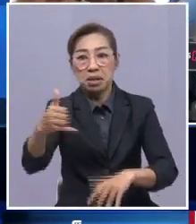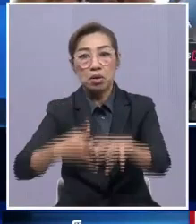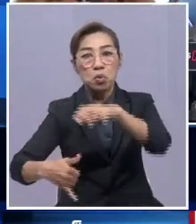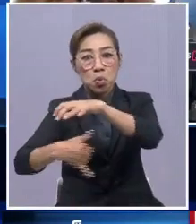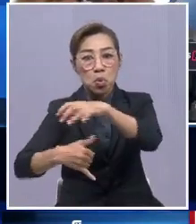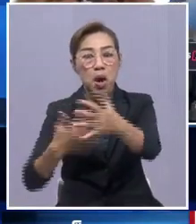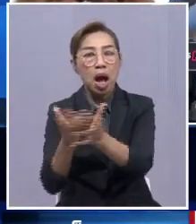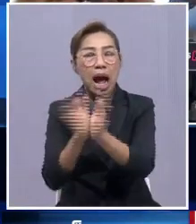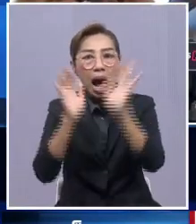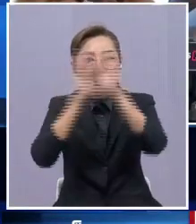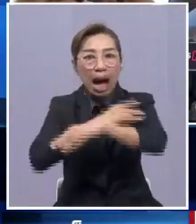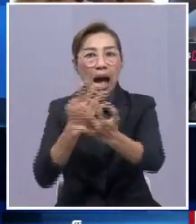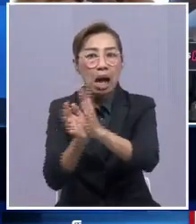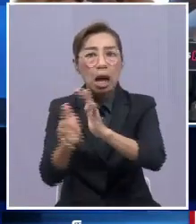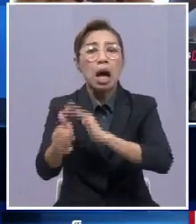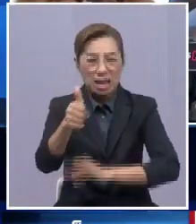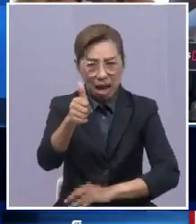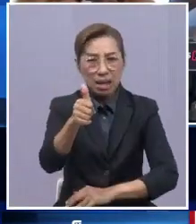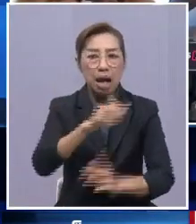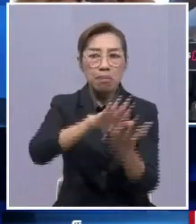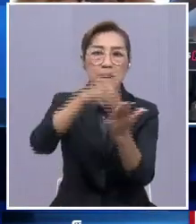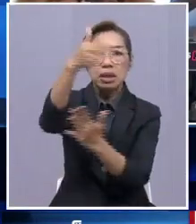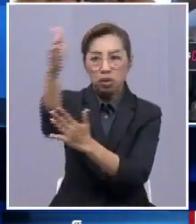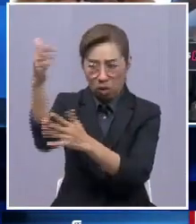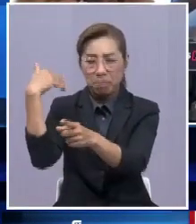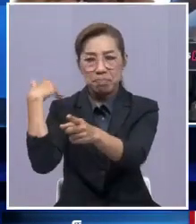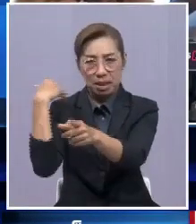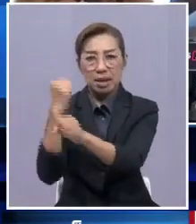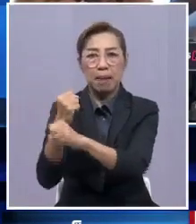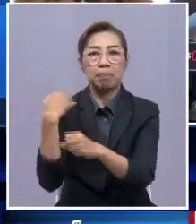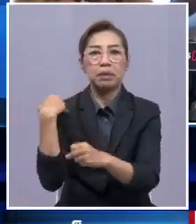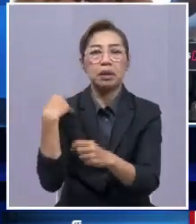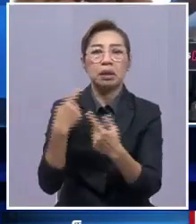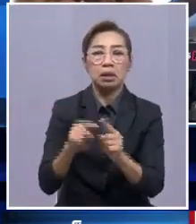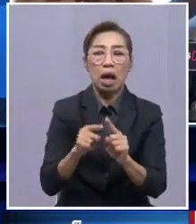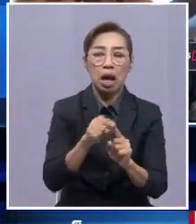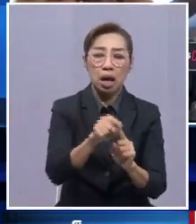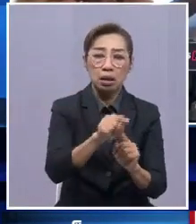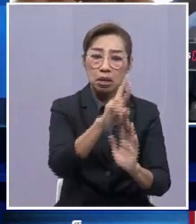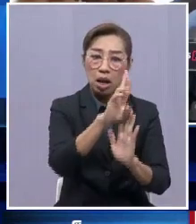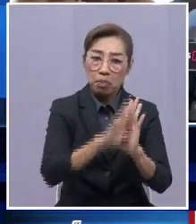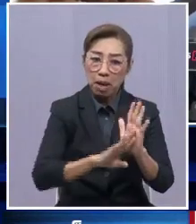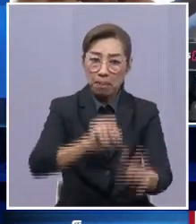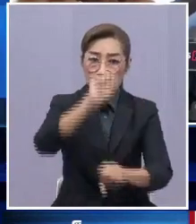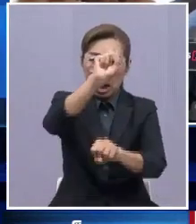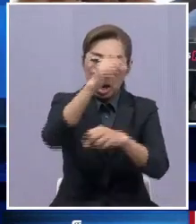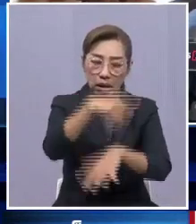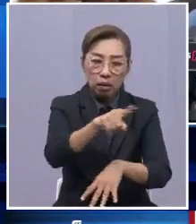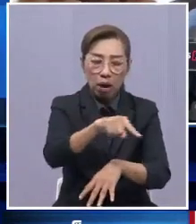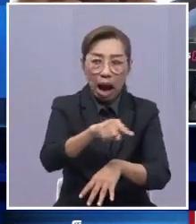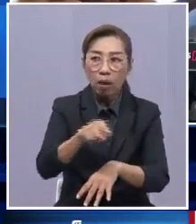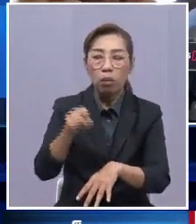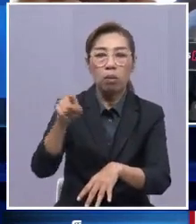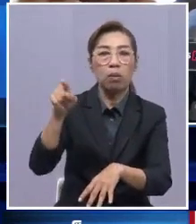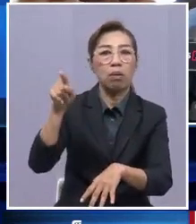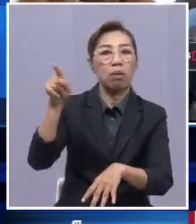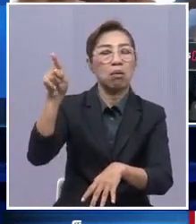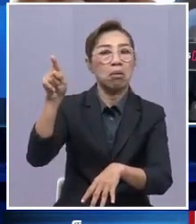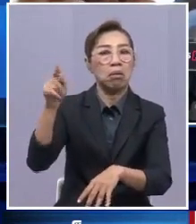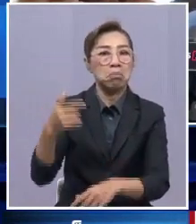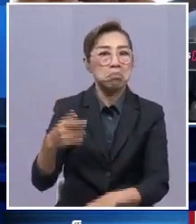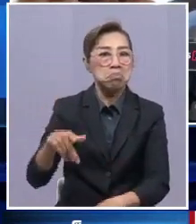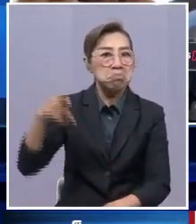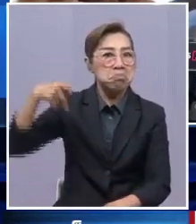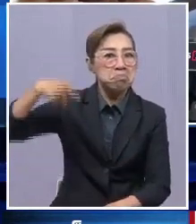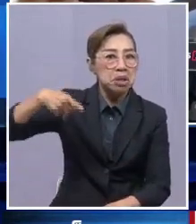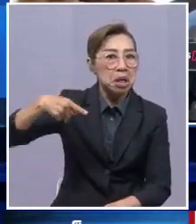เพื่อลดจำนวนผู้ต้องขังในเรือนจำแต่หากระเบียบนี้จะถูกใช้แบบ 2มาตรฐานมีใครได้รับอภิสิทธิ์